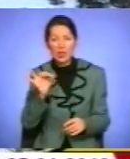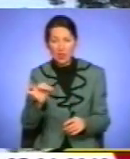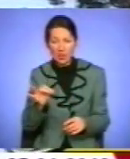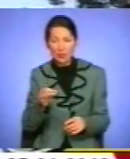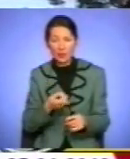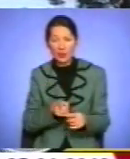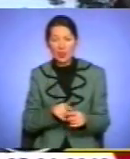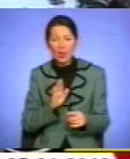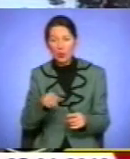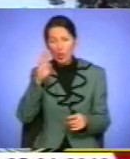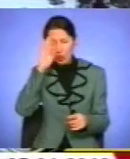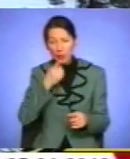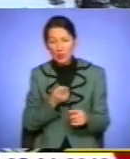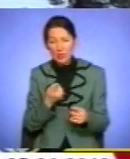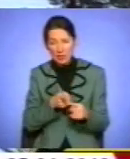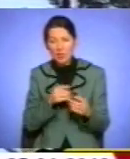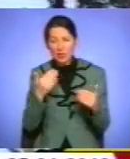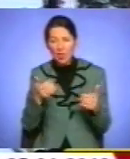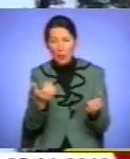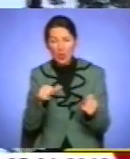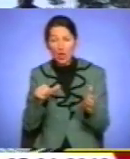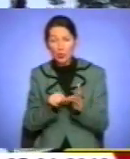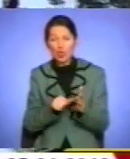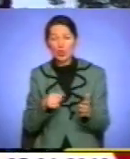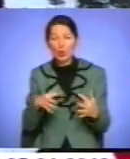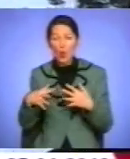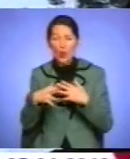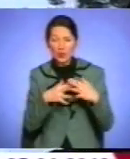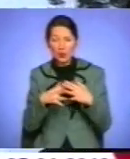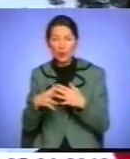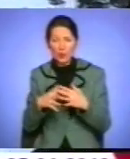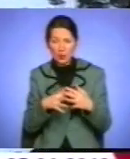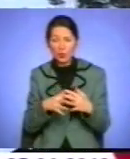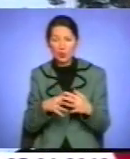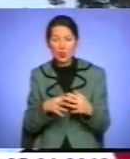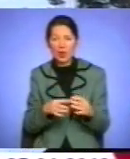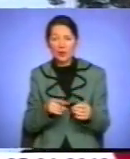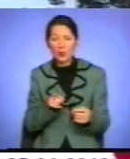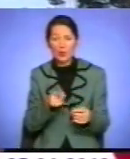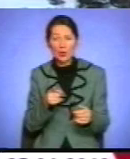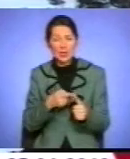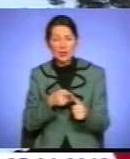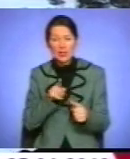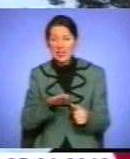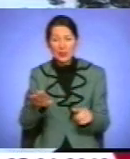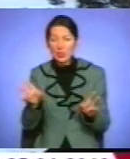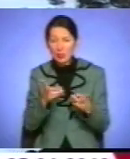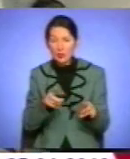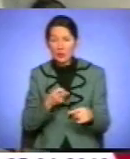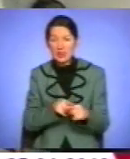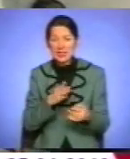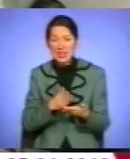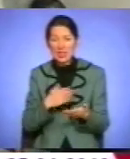нюхали той самий порох, які брали участь у військових сутичках, тому називати їх напівдітьми не потрібно. Це є наші українські